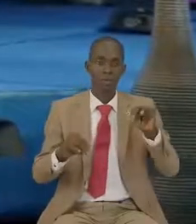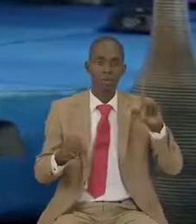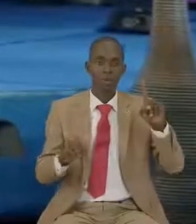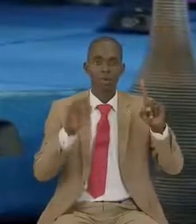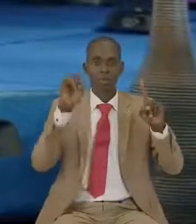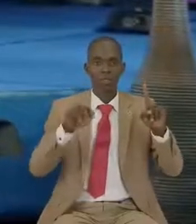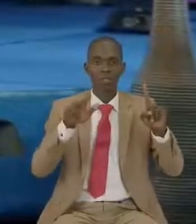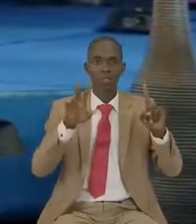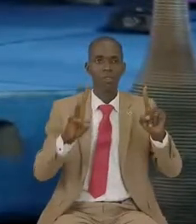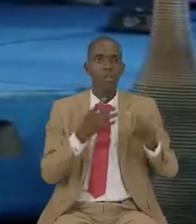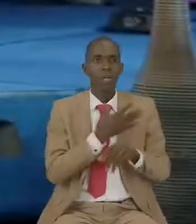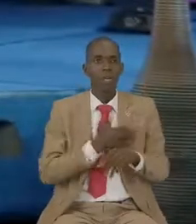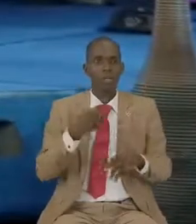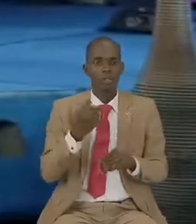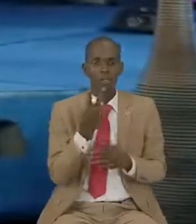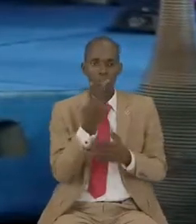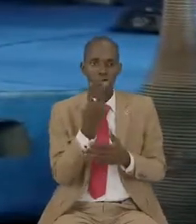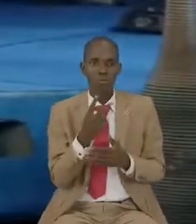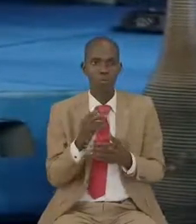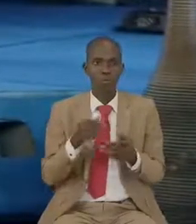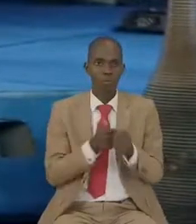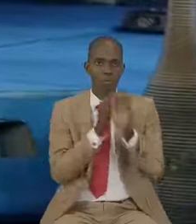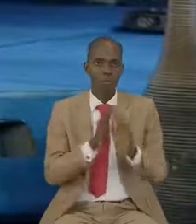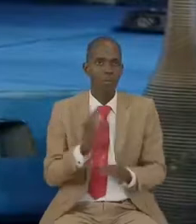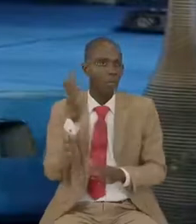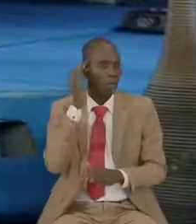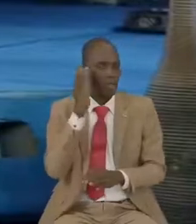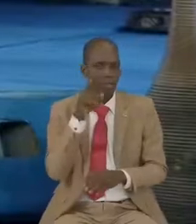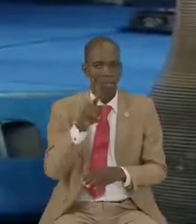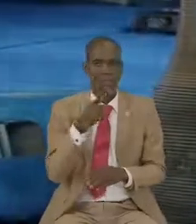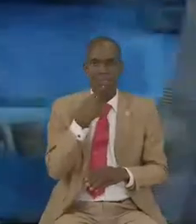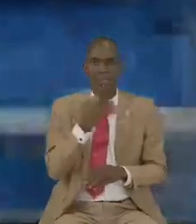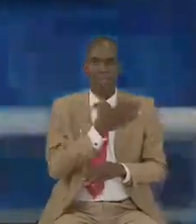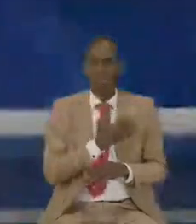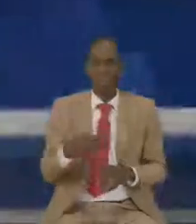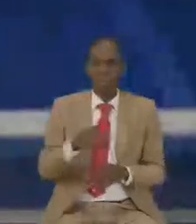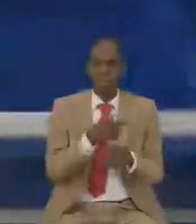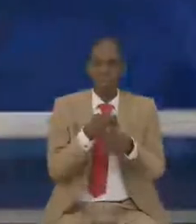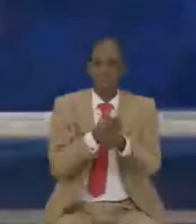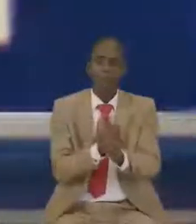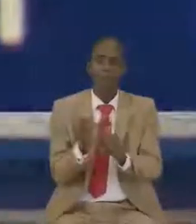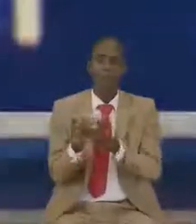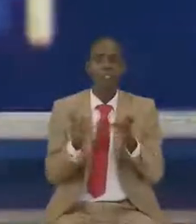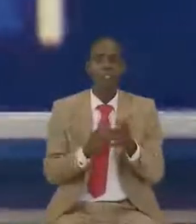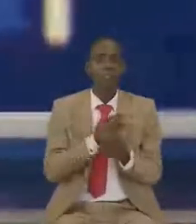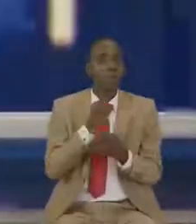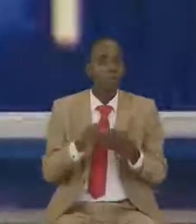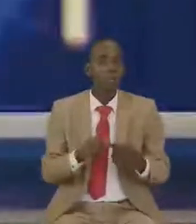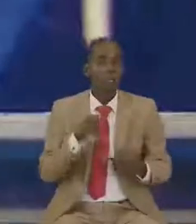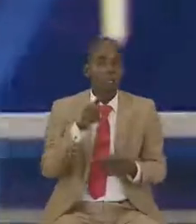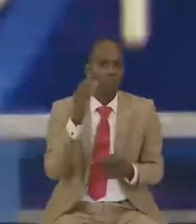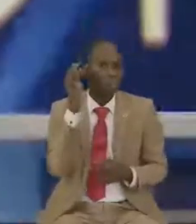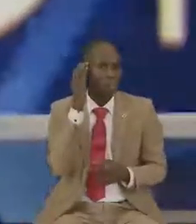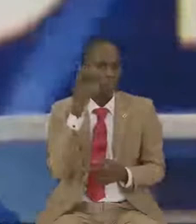Les deux disciples l'entendirent prononcer ces paroles et ils suivirent Jésus. Quand vous